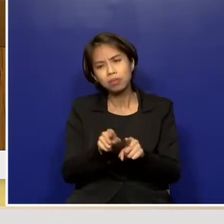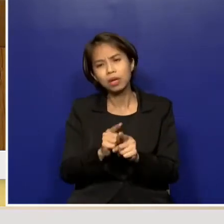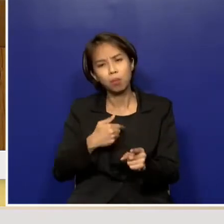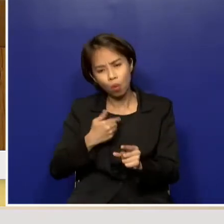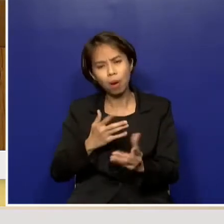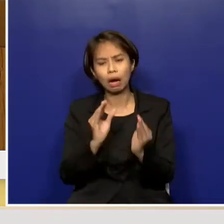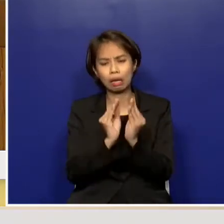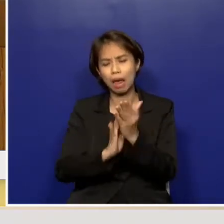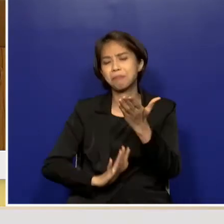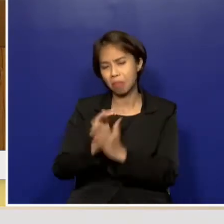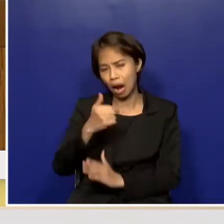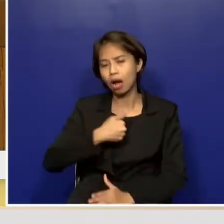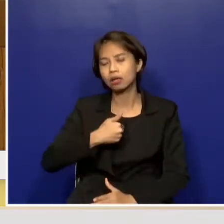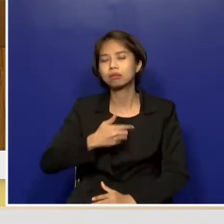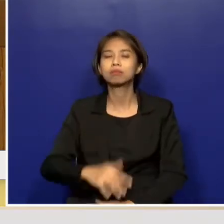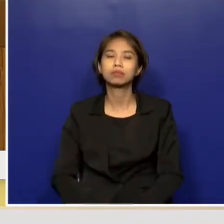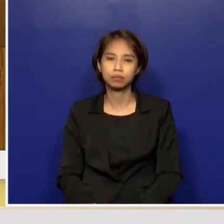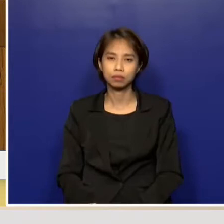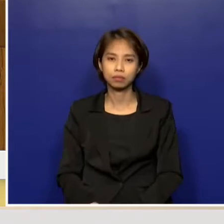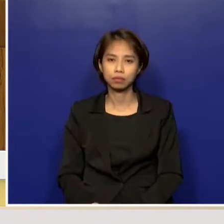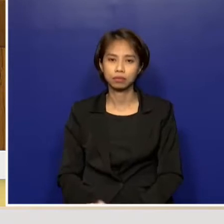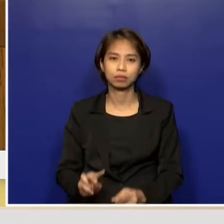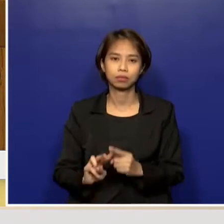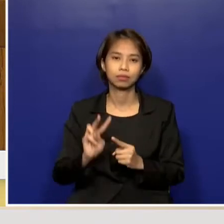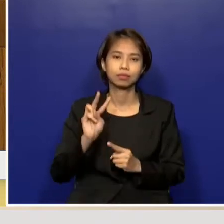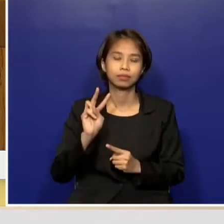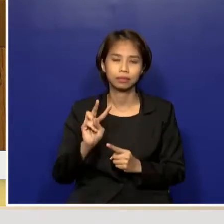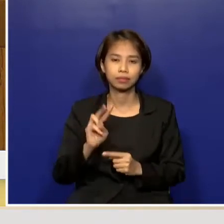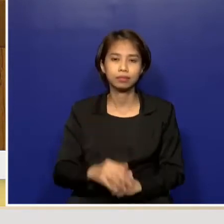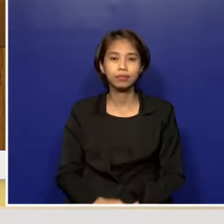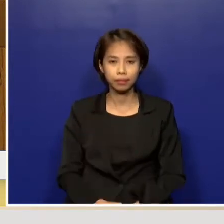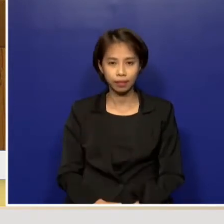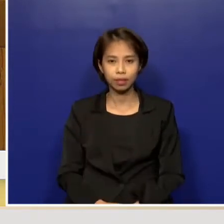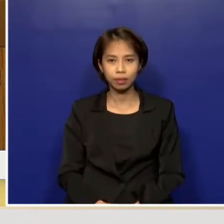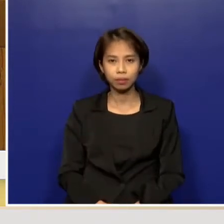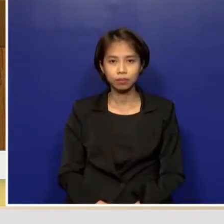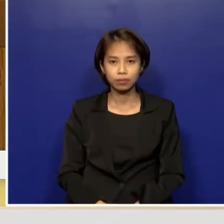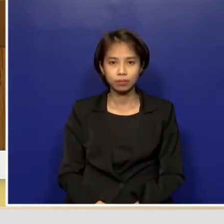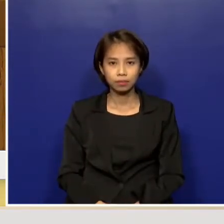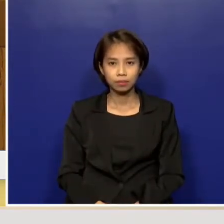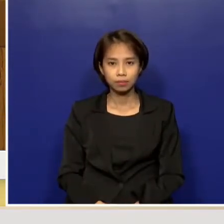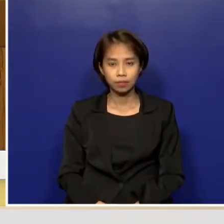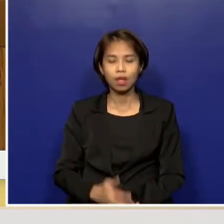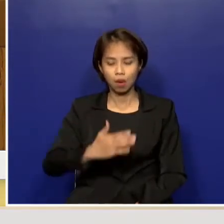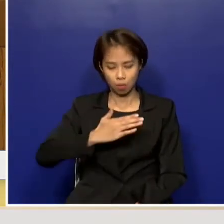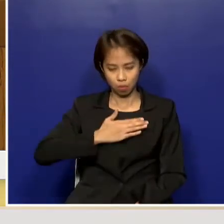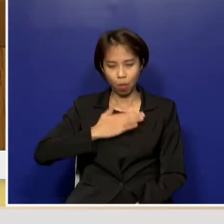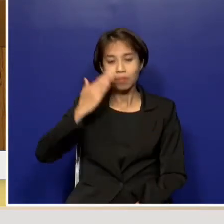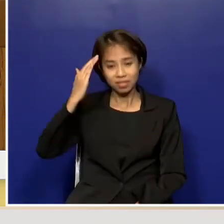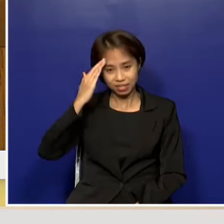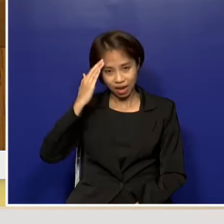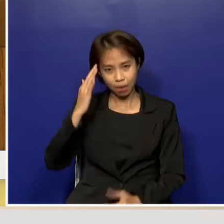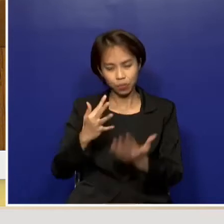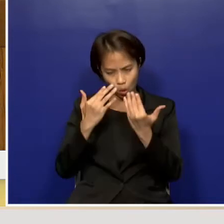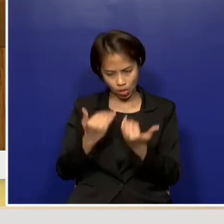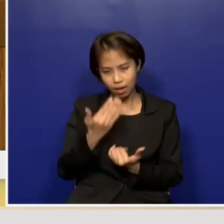ก อัี้ปเดแรก ปัฤสอง เพื่ผมเป็นราชาพิปัรผม perception เยื่อผมเข้ามามนต้